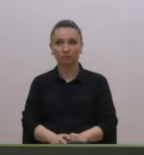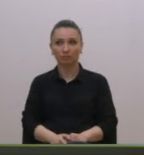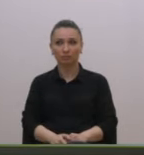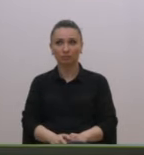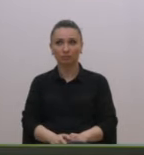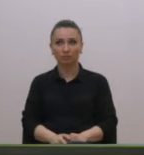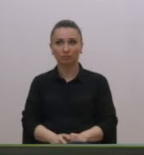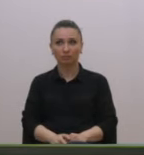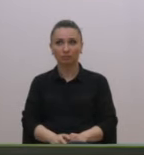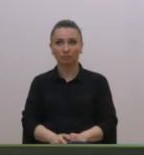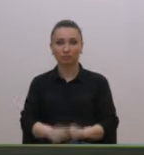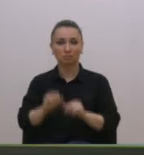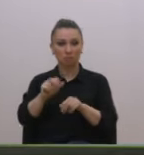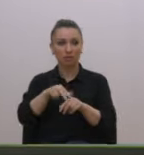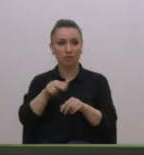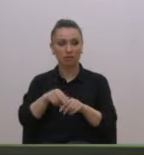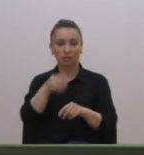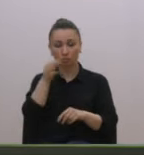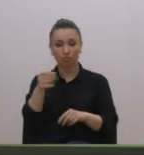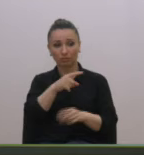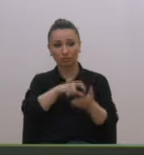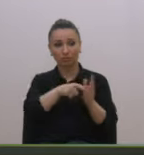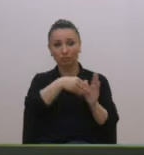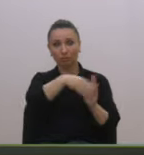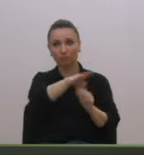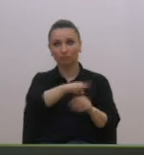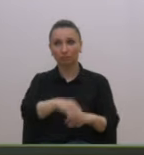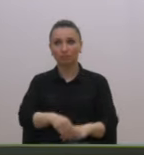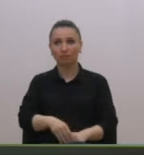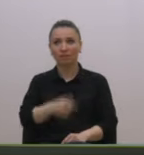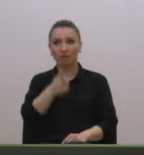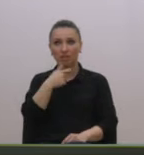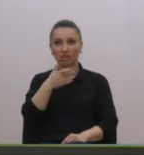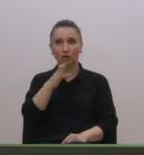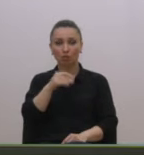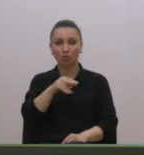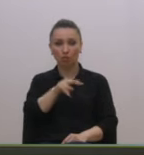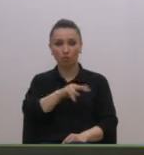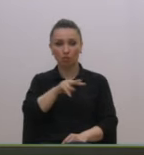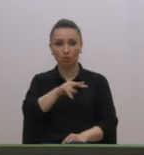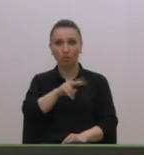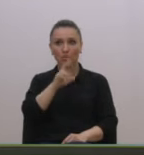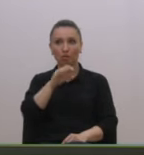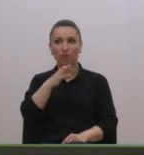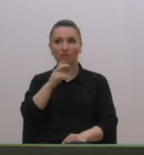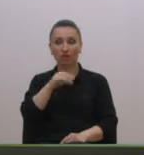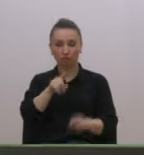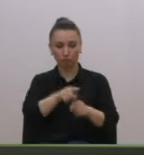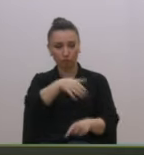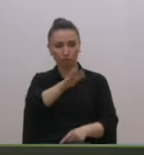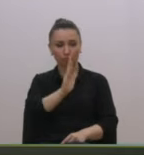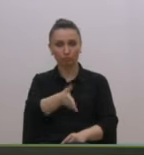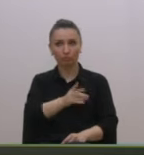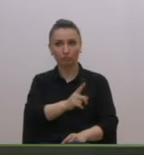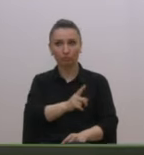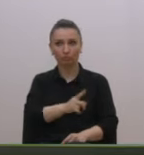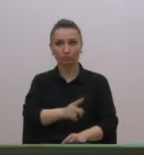დაატოვეთ დარბაზი მანდატურში თან. ბატონ გიორგი, თქვენ დაგატოვებინეთ, იცოდი ბოტკოვის მიმართა. დაატოვებინეთ